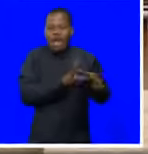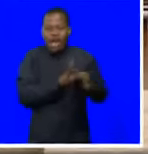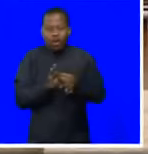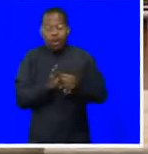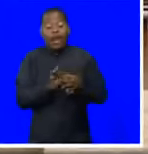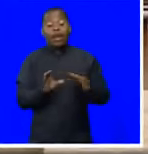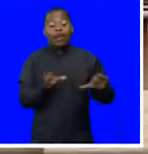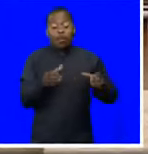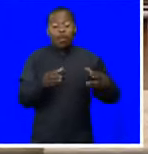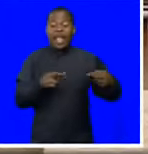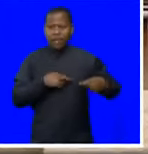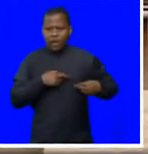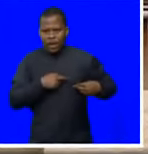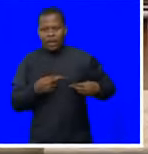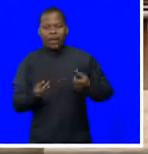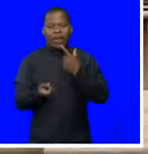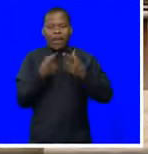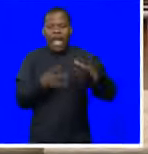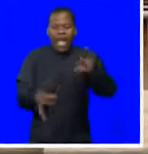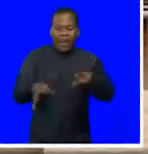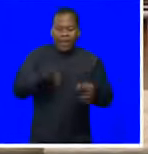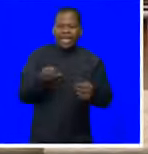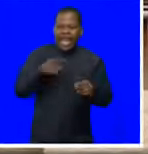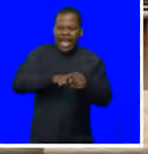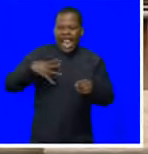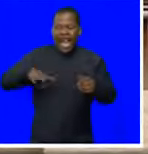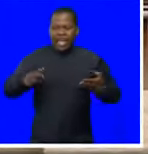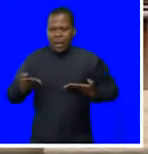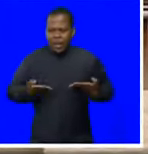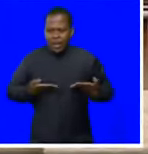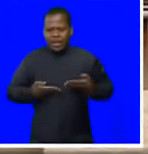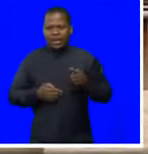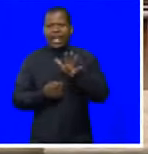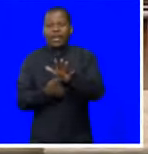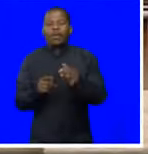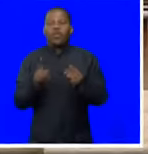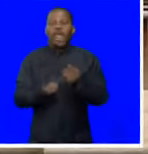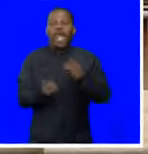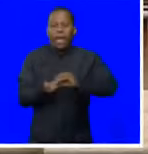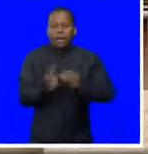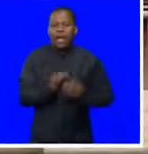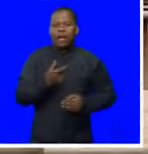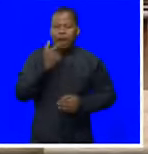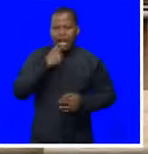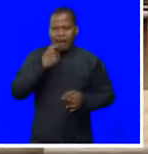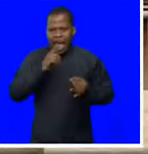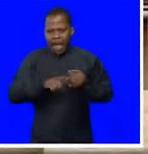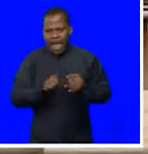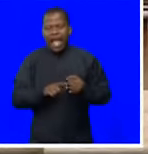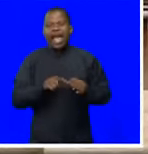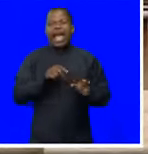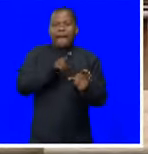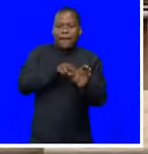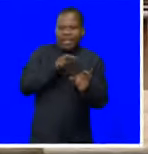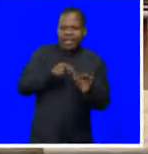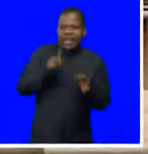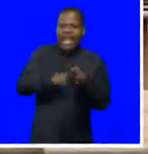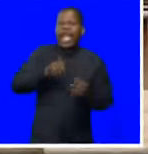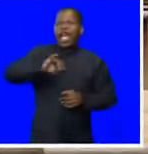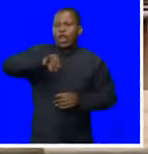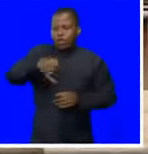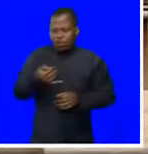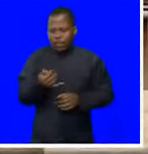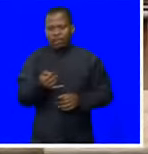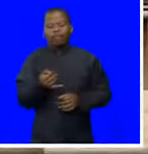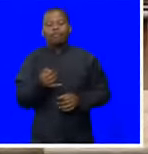of Companies lephindze ke ibe netinkampane letifaka ekhathi yemabiscuits lubisi dinatho netidzakamiswa noma